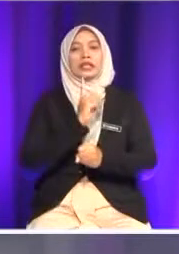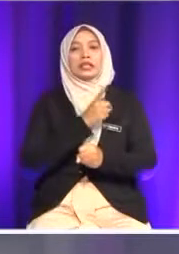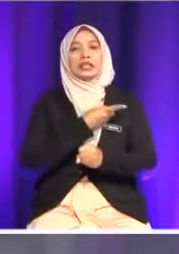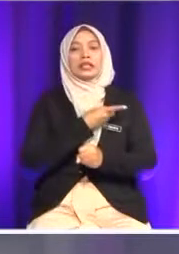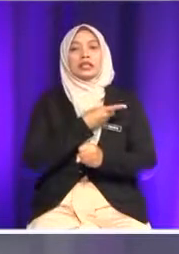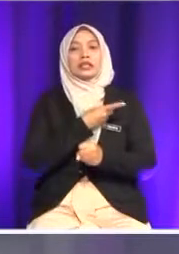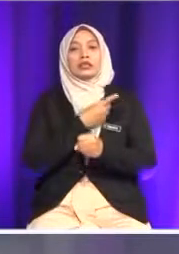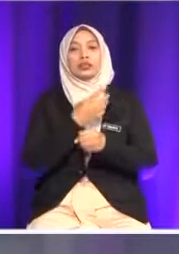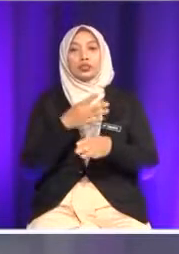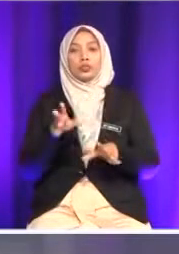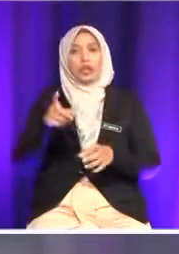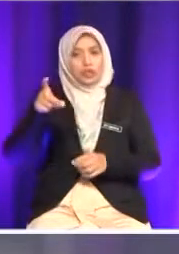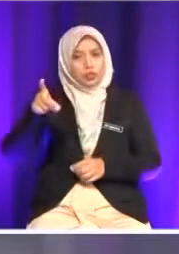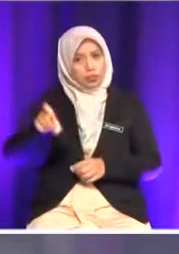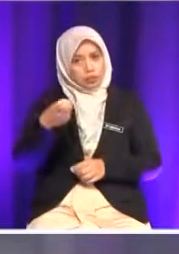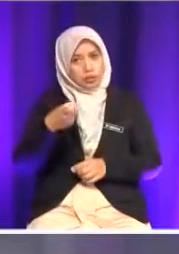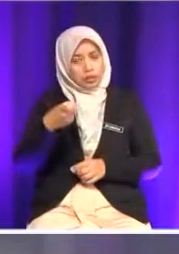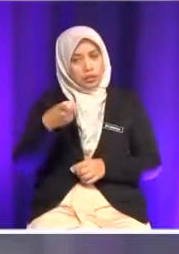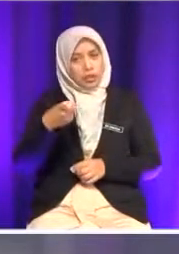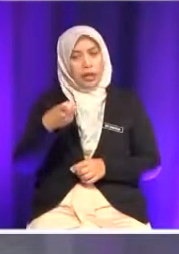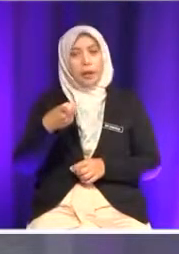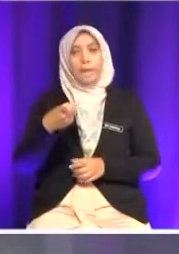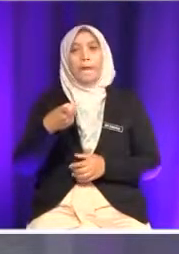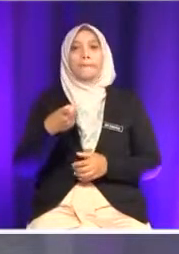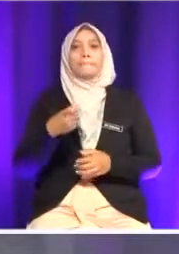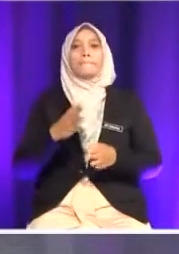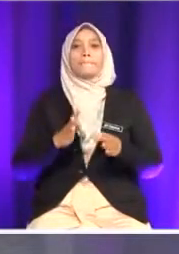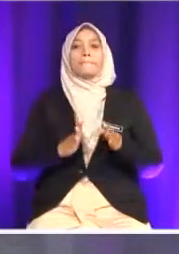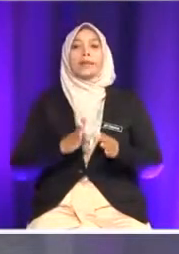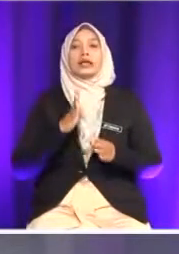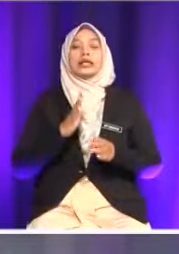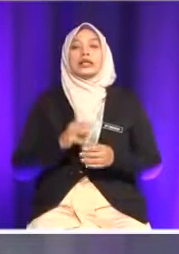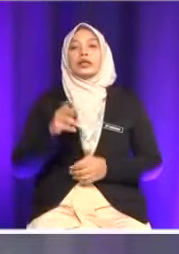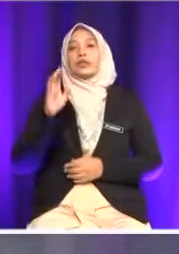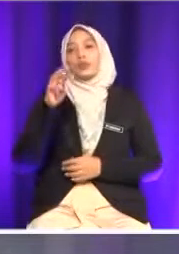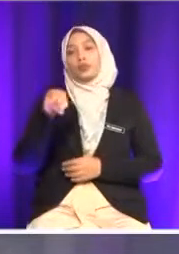dan juga kecenderungan murid-murid melalui pencak silat